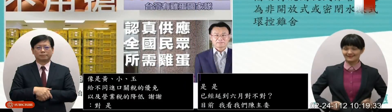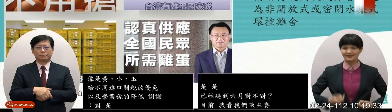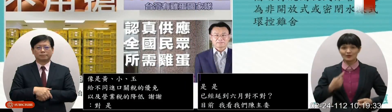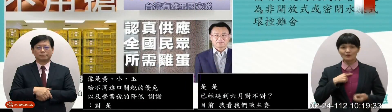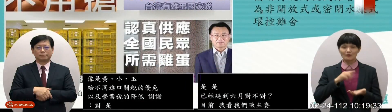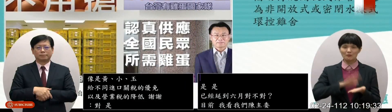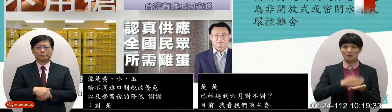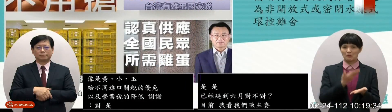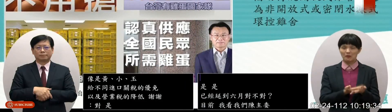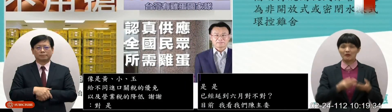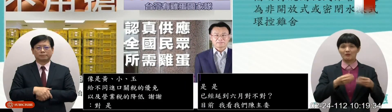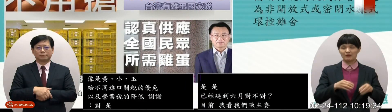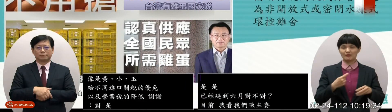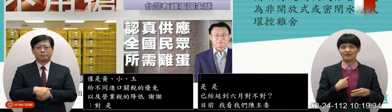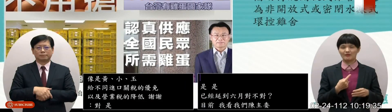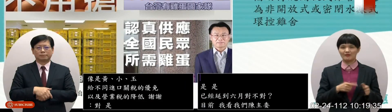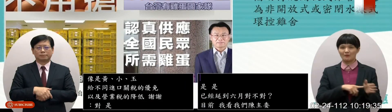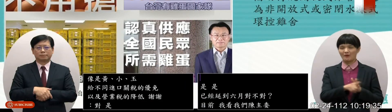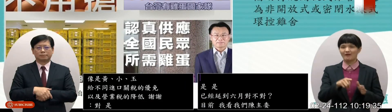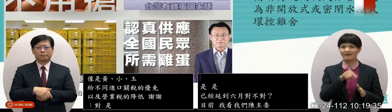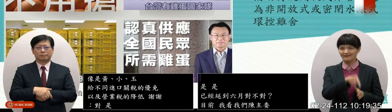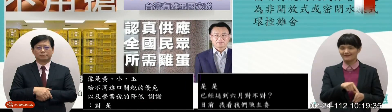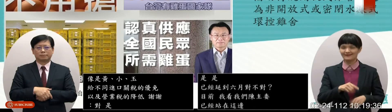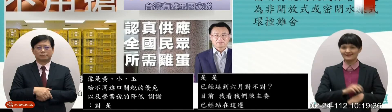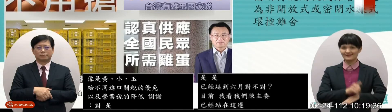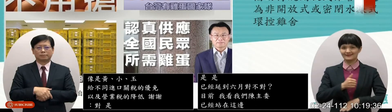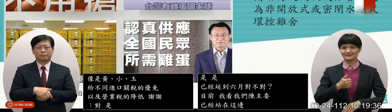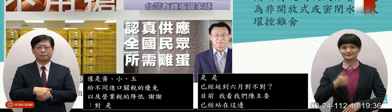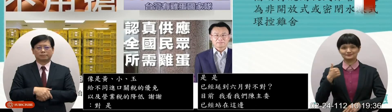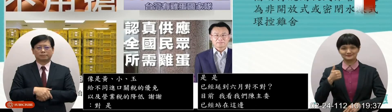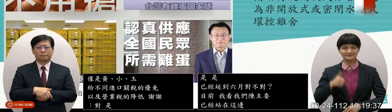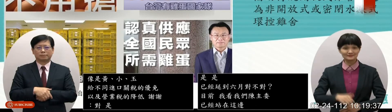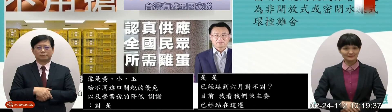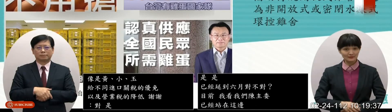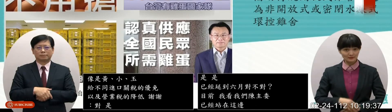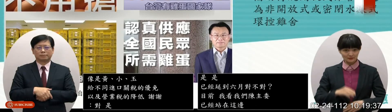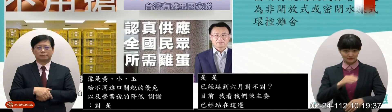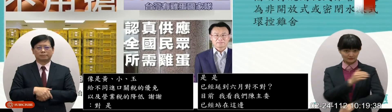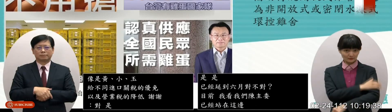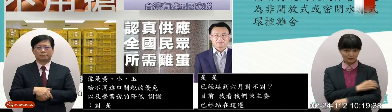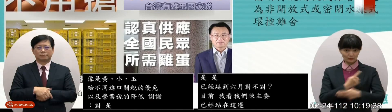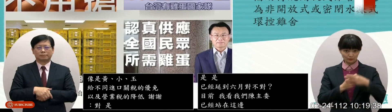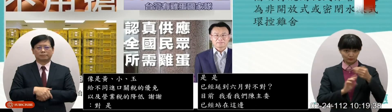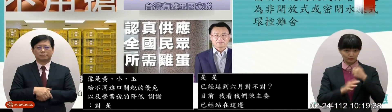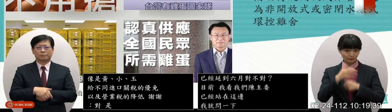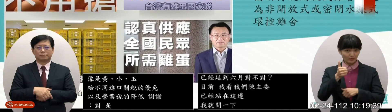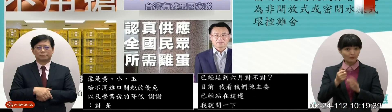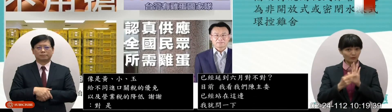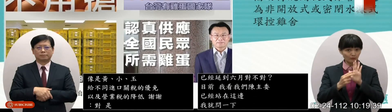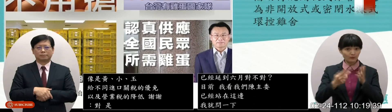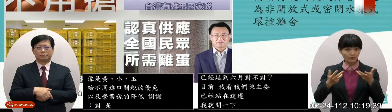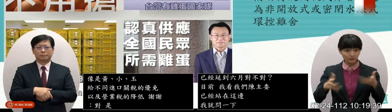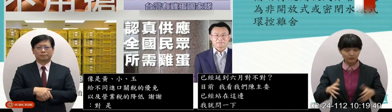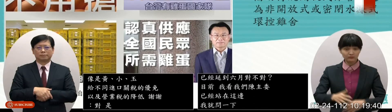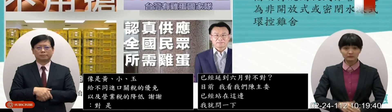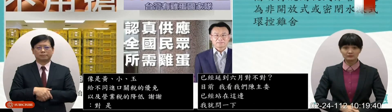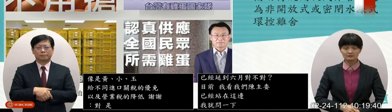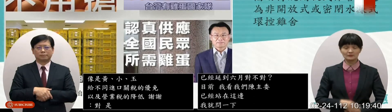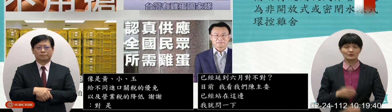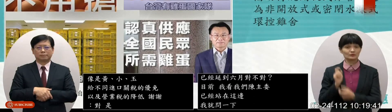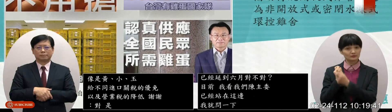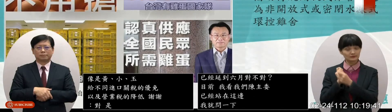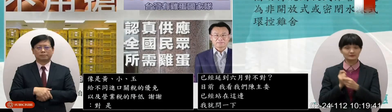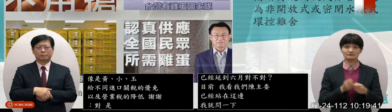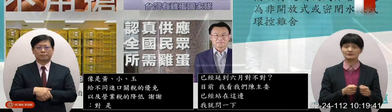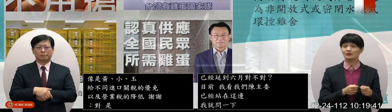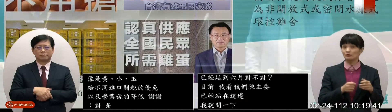煎蛋立委了哈。那我看到这个陈主委哈，已经做了非常多的说明哈。那最近也跟我们的这个政副院